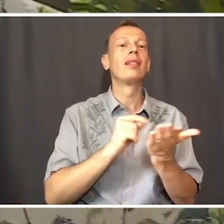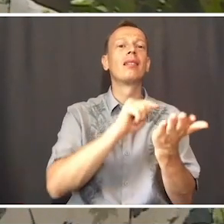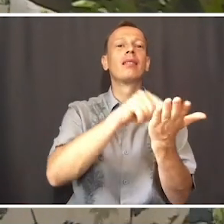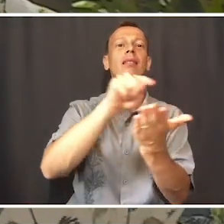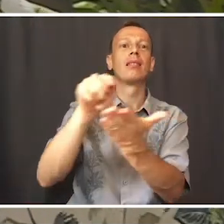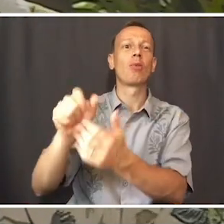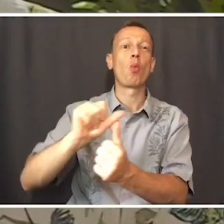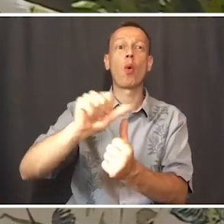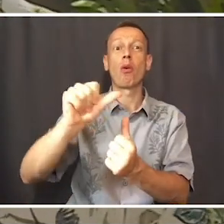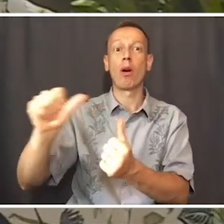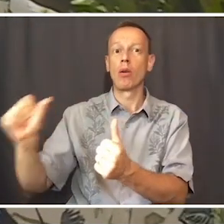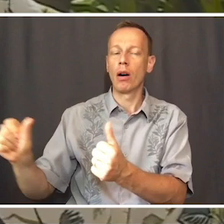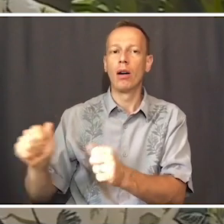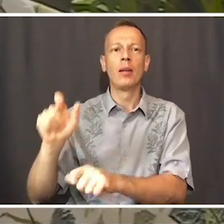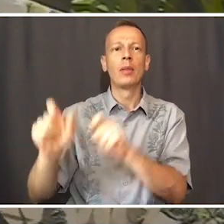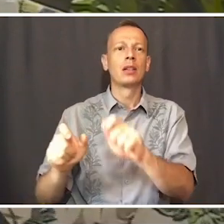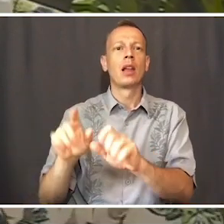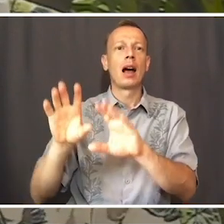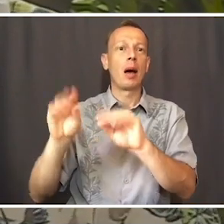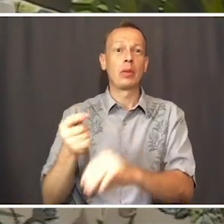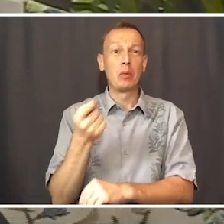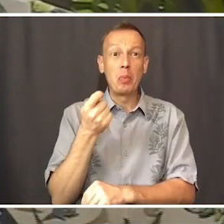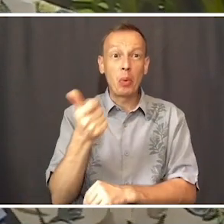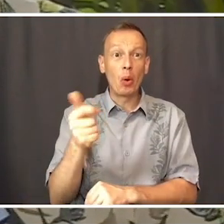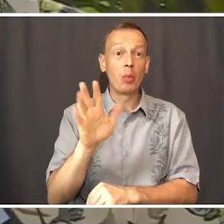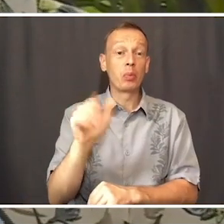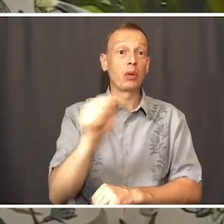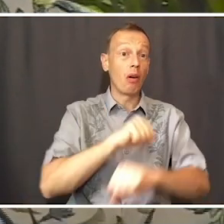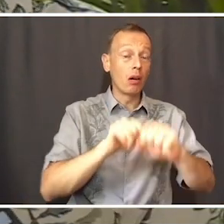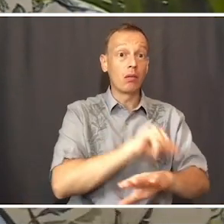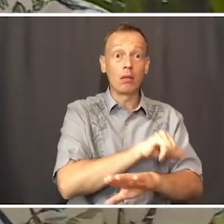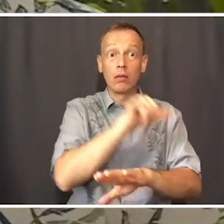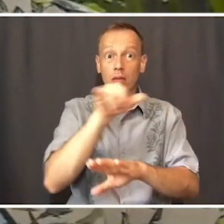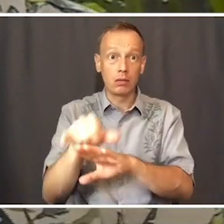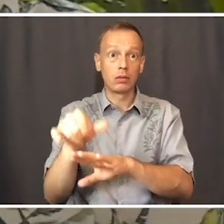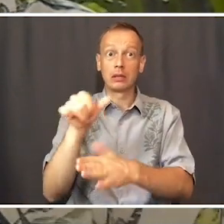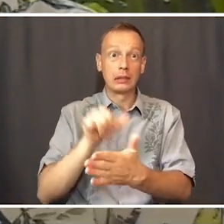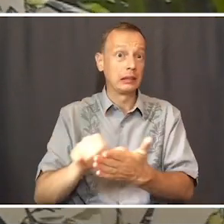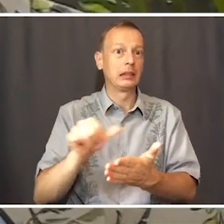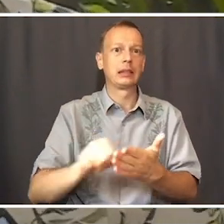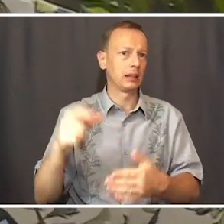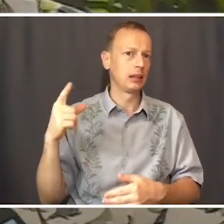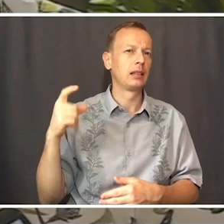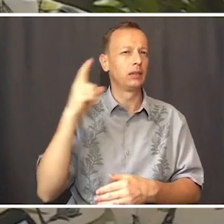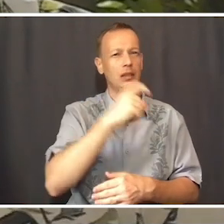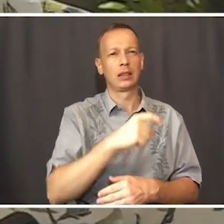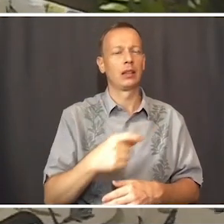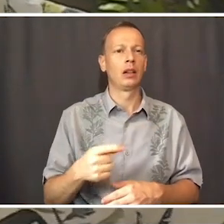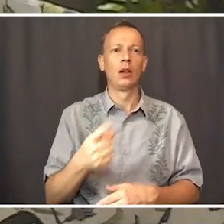très éloignées, sur lesquelles les populations sont très petites, a toujours été posée. Nous avons